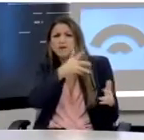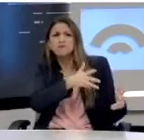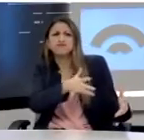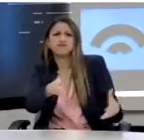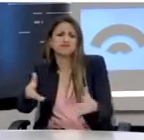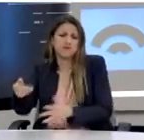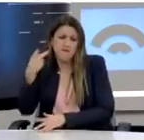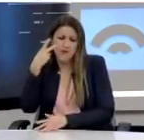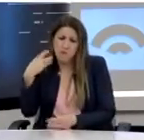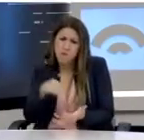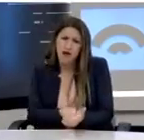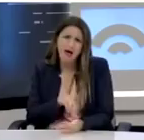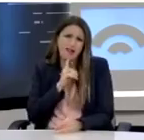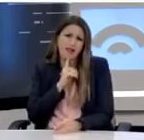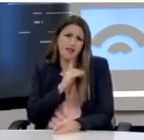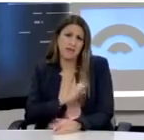ύψιλο.